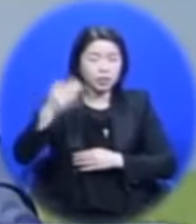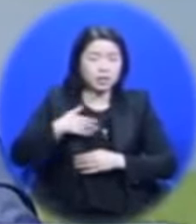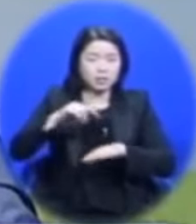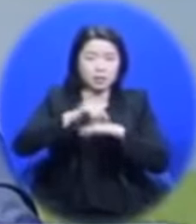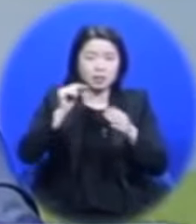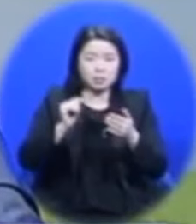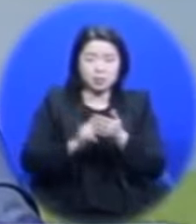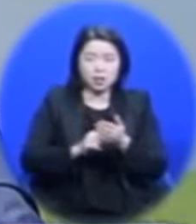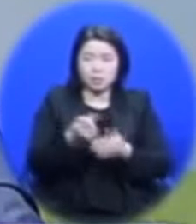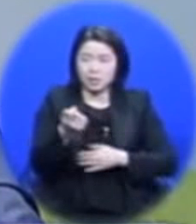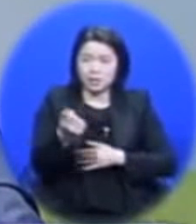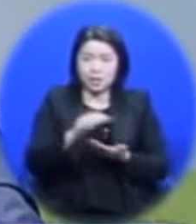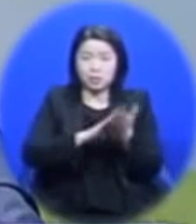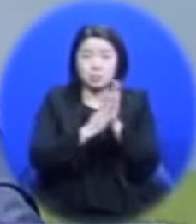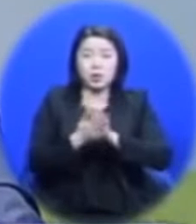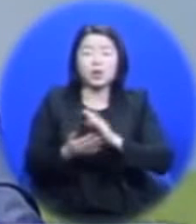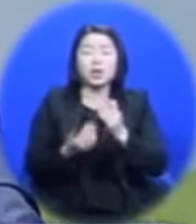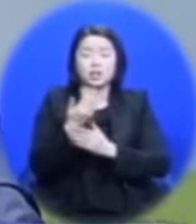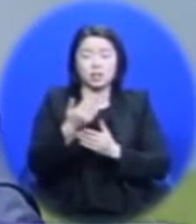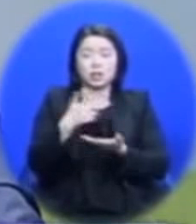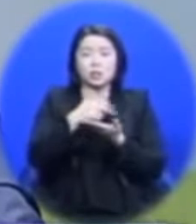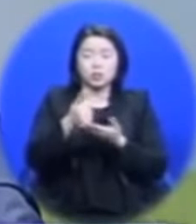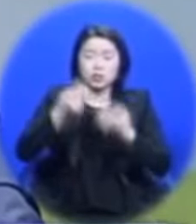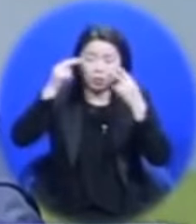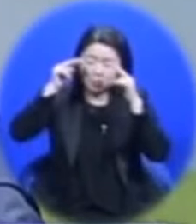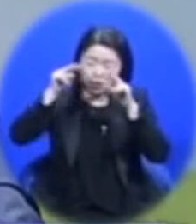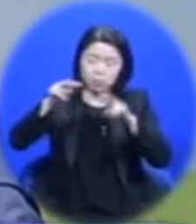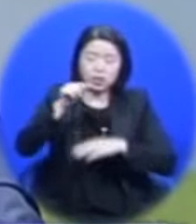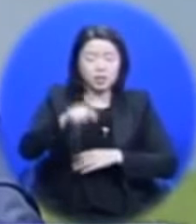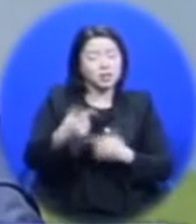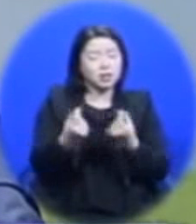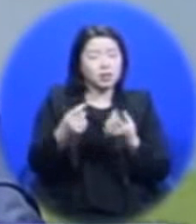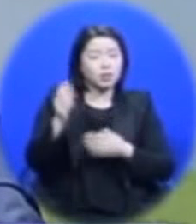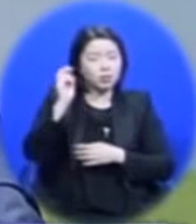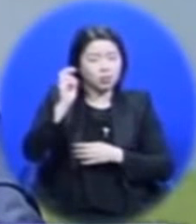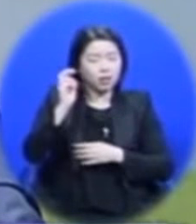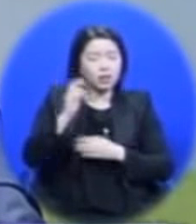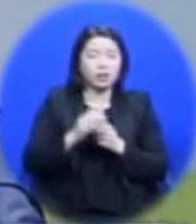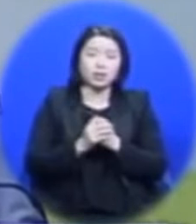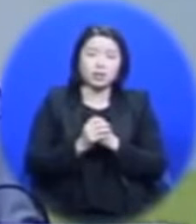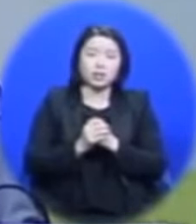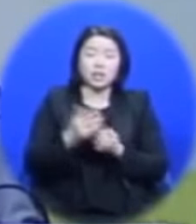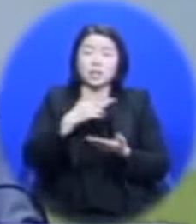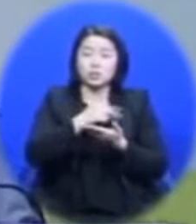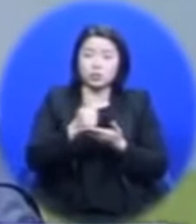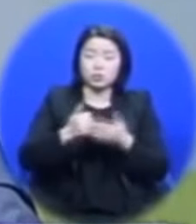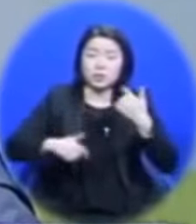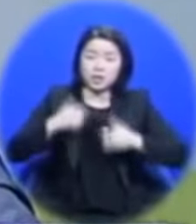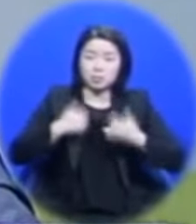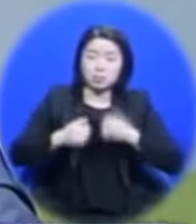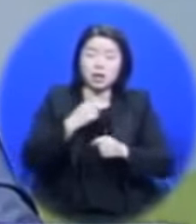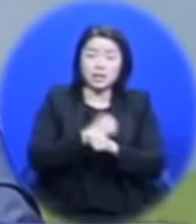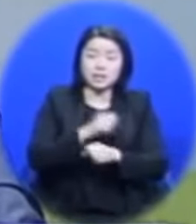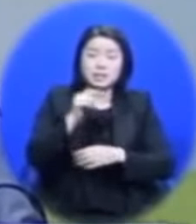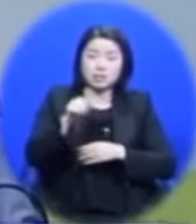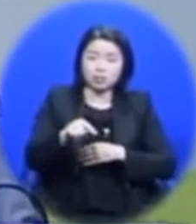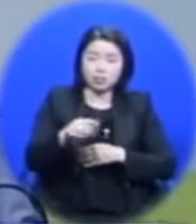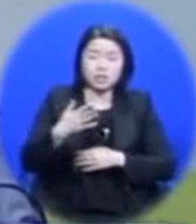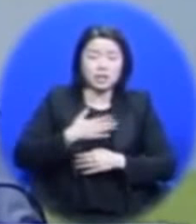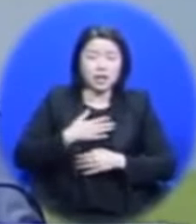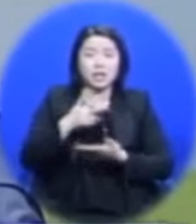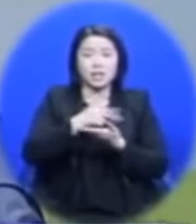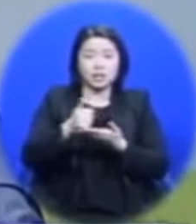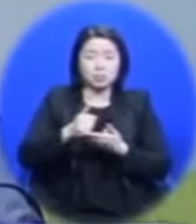자그마한 변화가 일어났습니다. 주님을 바라본다는 게 이런 건가? 주님이 기뻐하시는 것이 나의